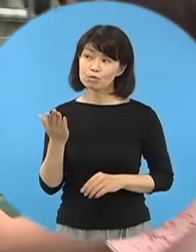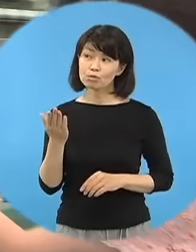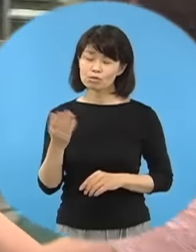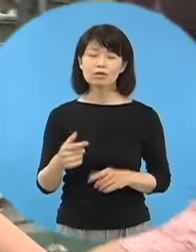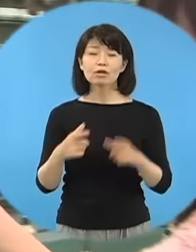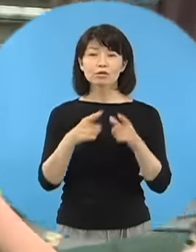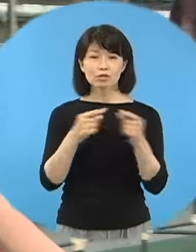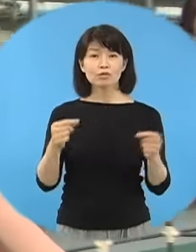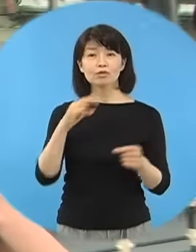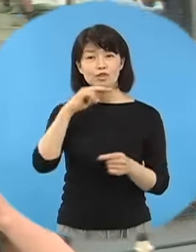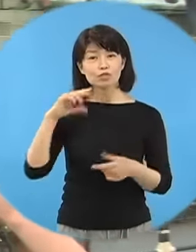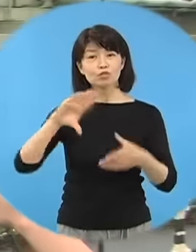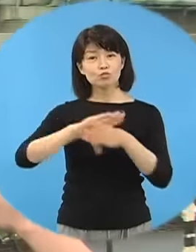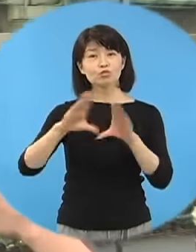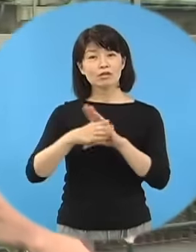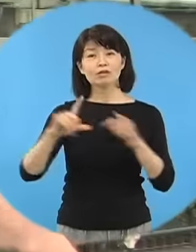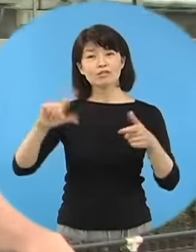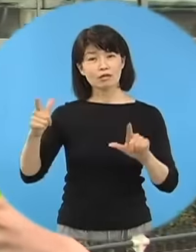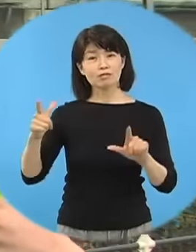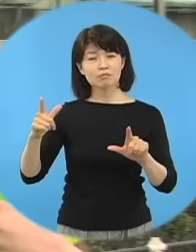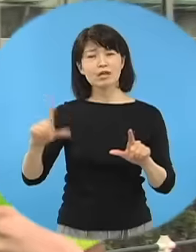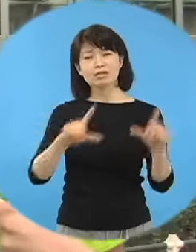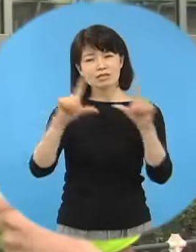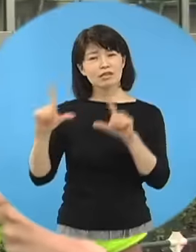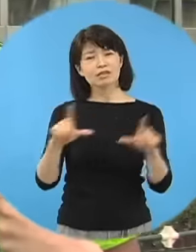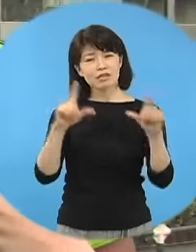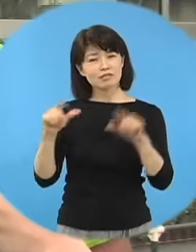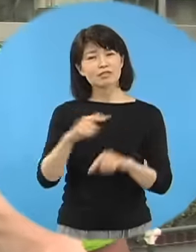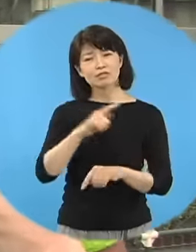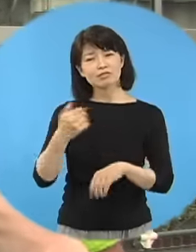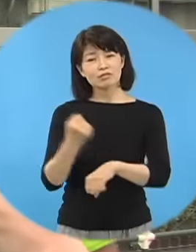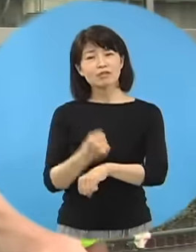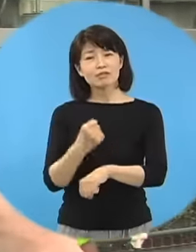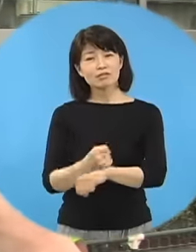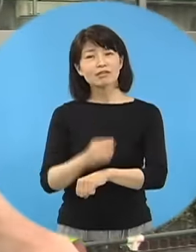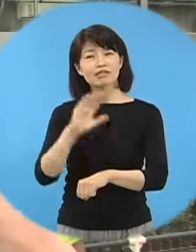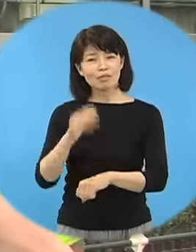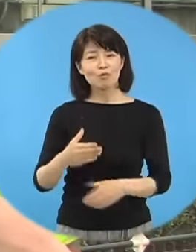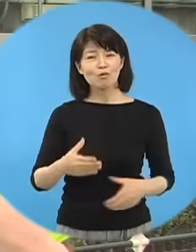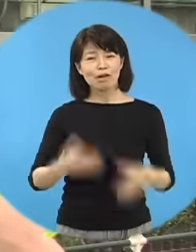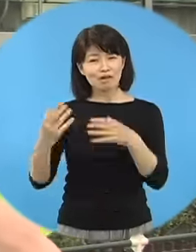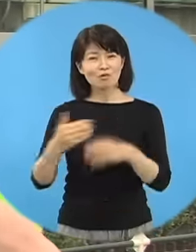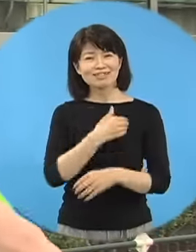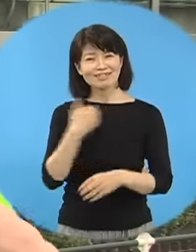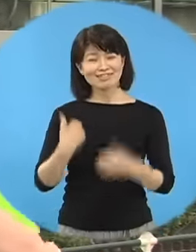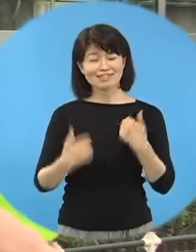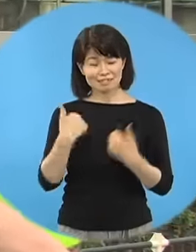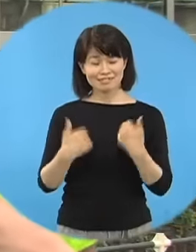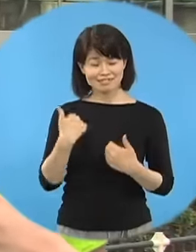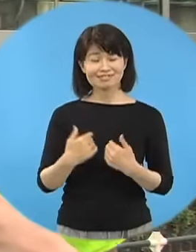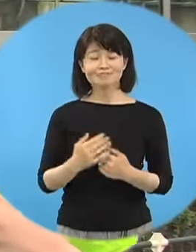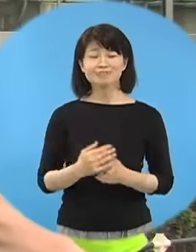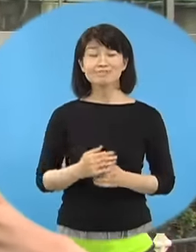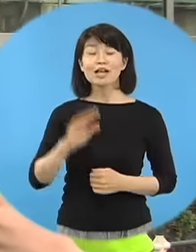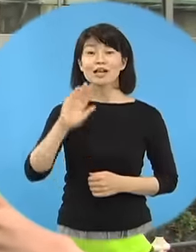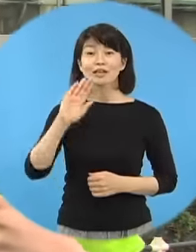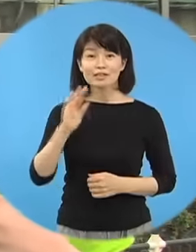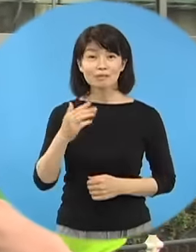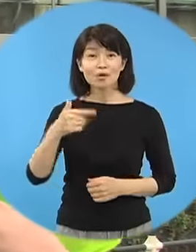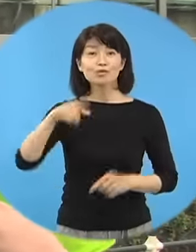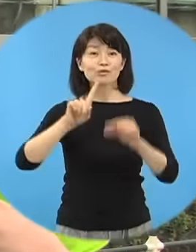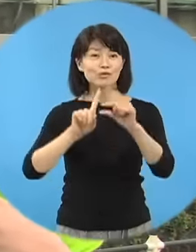日本とは違う文化の国に生活してラグビーをすることであのすごい楽しかったですクロも色々ありましたけどあのすごい楽しかっ